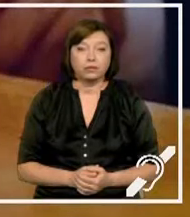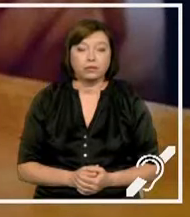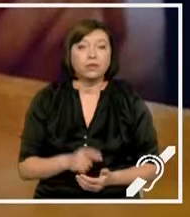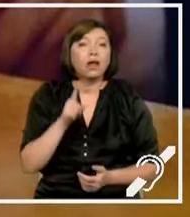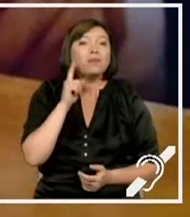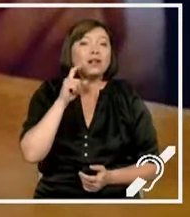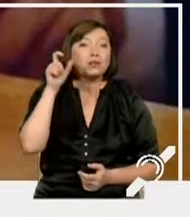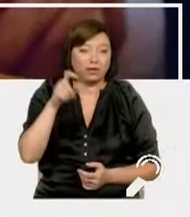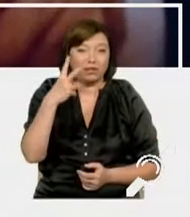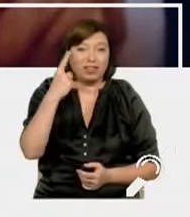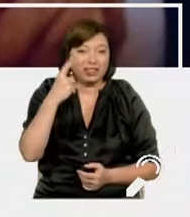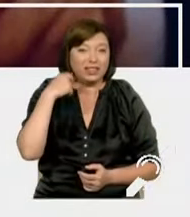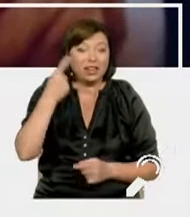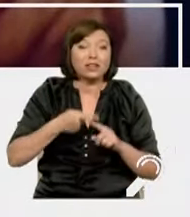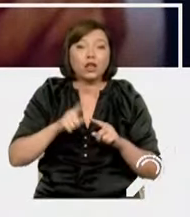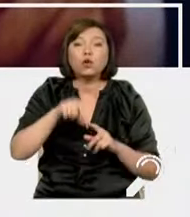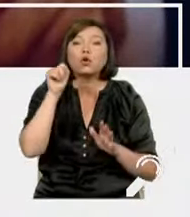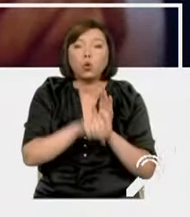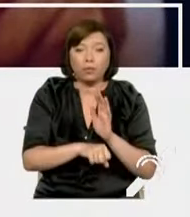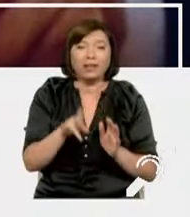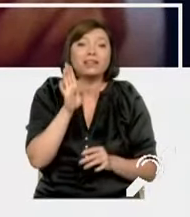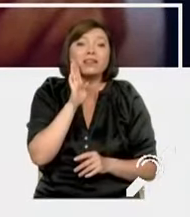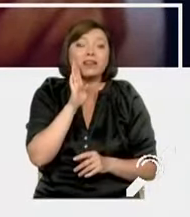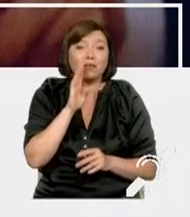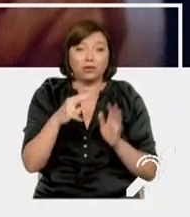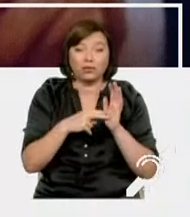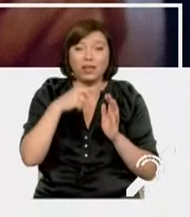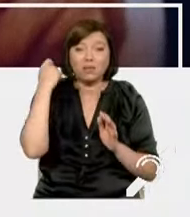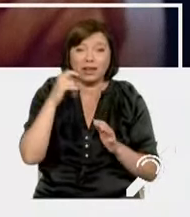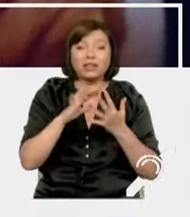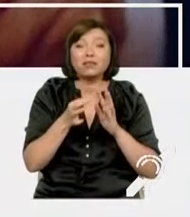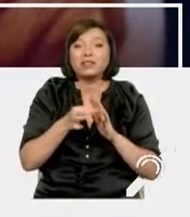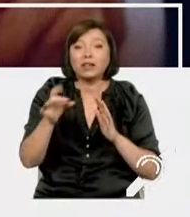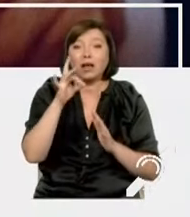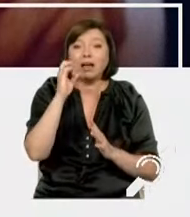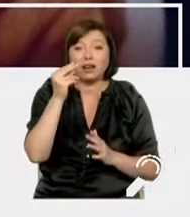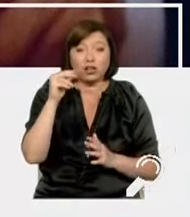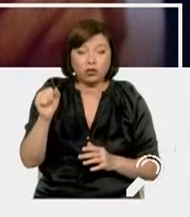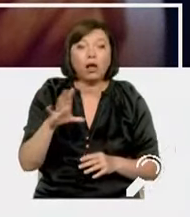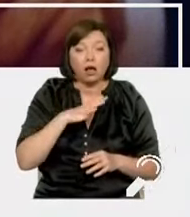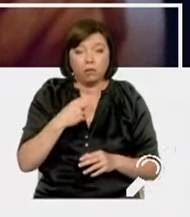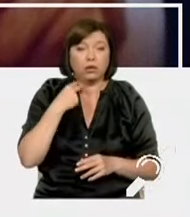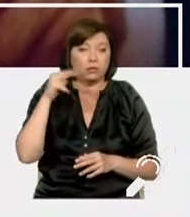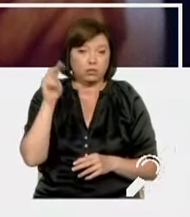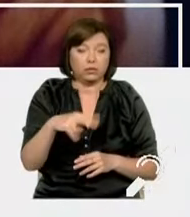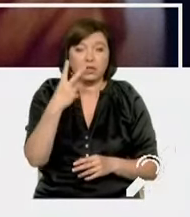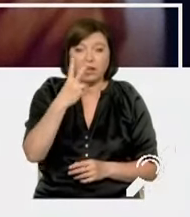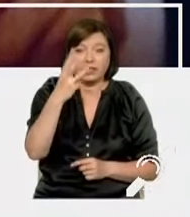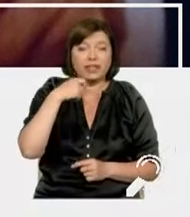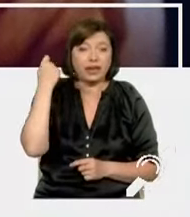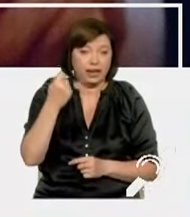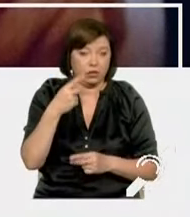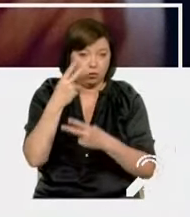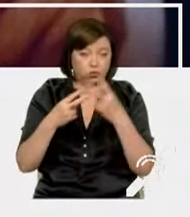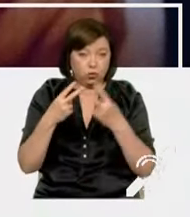tânărul de 21 de ani care a omorit cu sânge rece o fetiță de 7 ani din satul rece a fost condamnat la 23 de ani